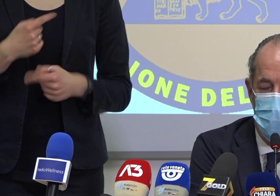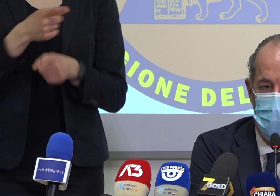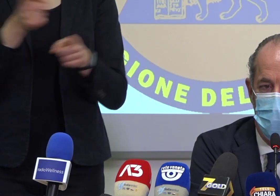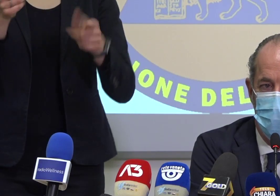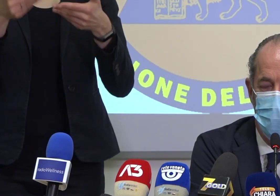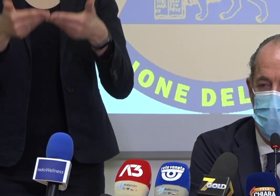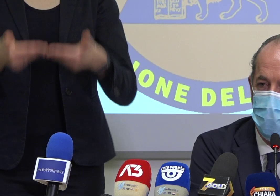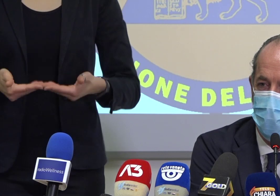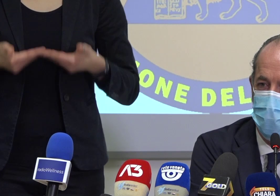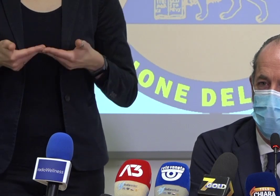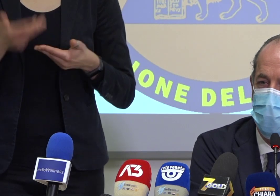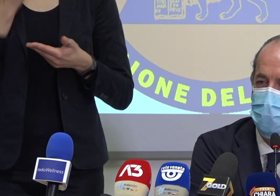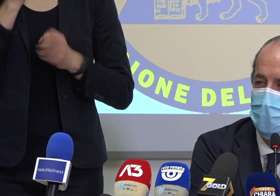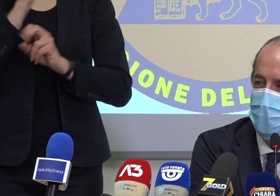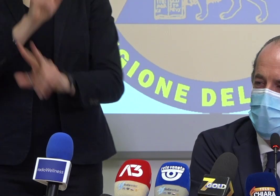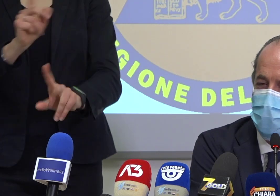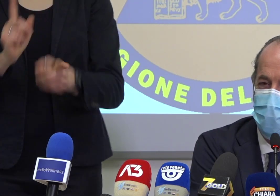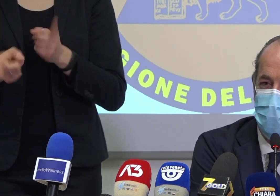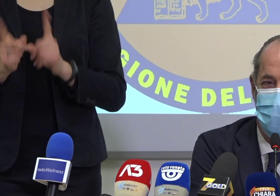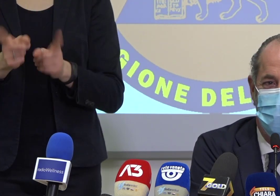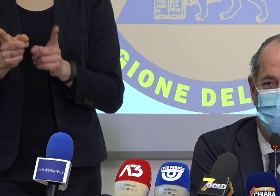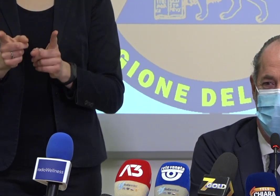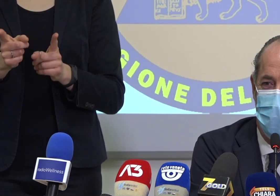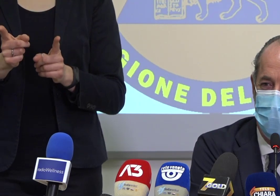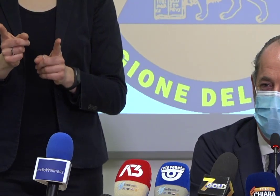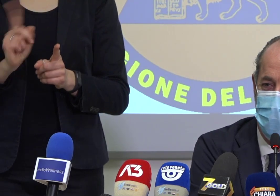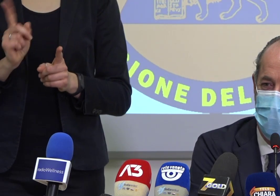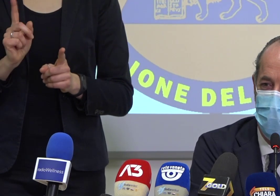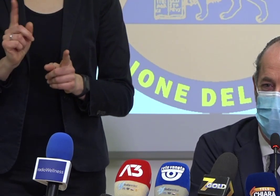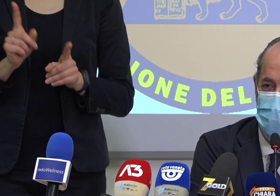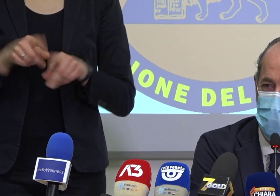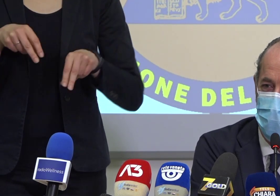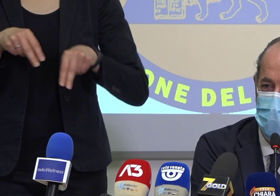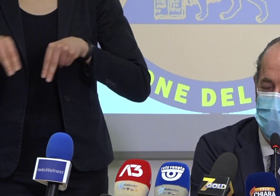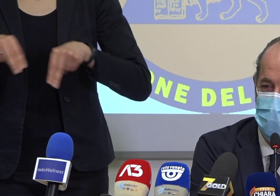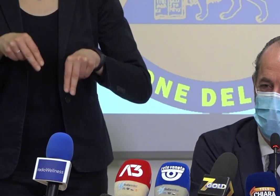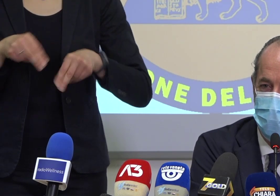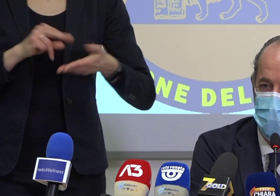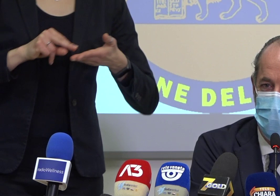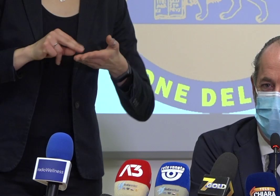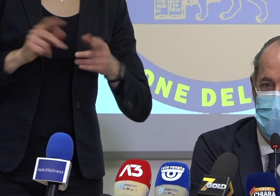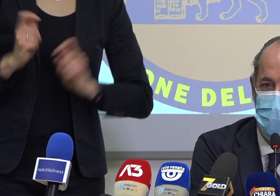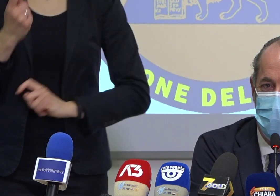una mano a comunicare il fatto che non sta diventando una partita a scacchi quella della scuola.